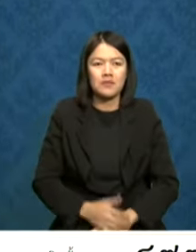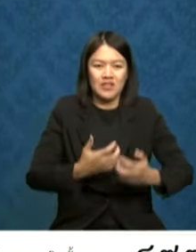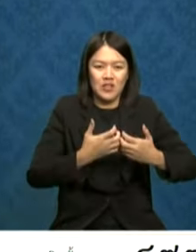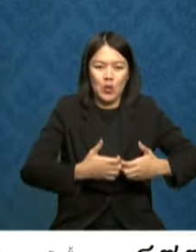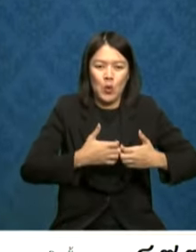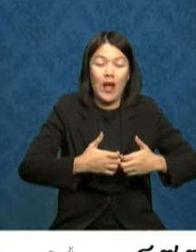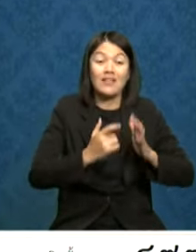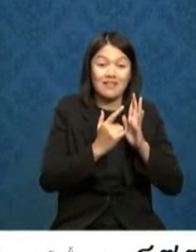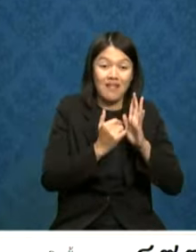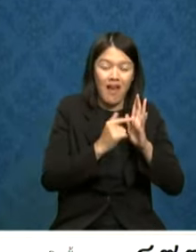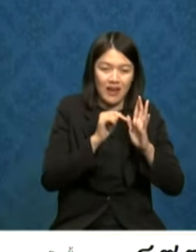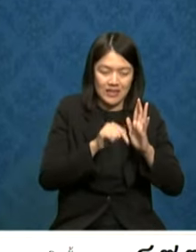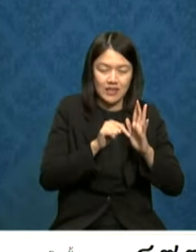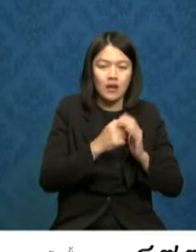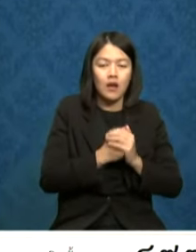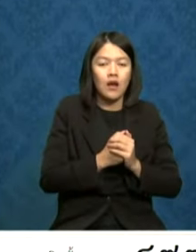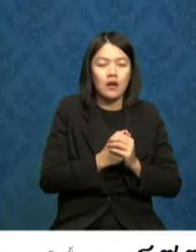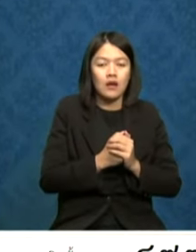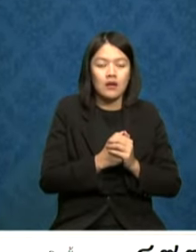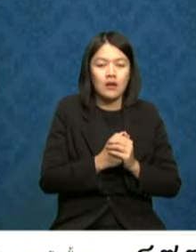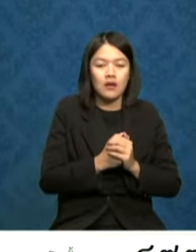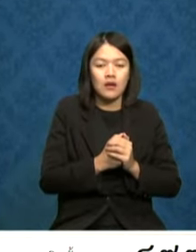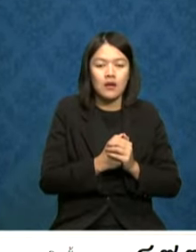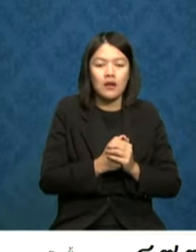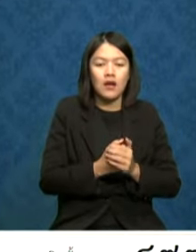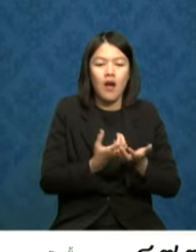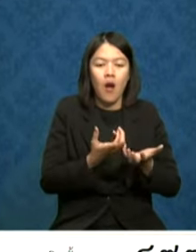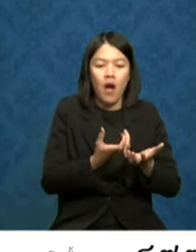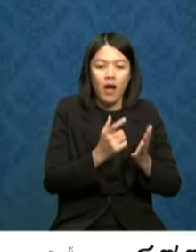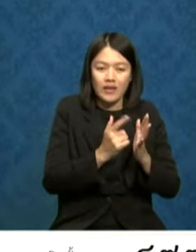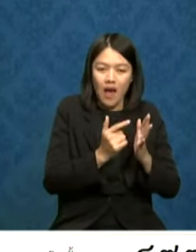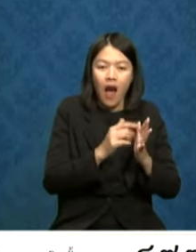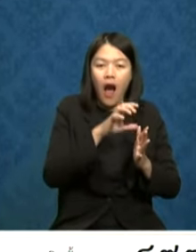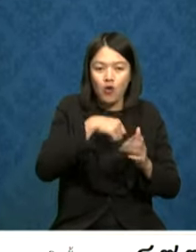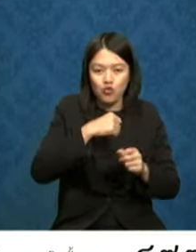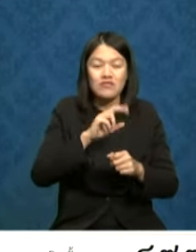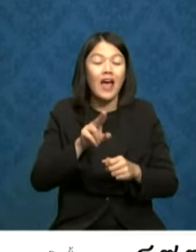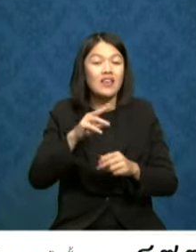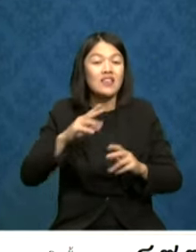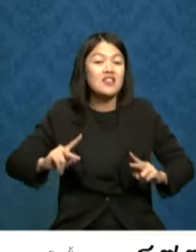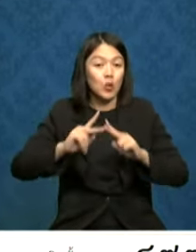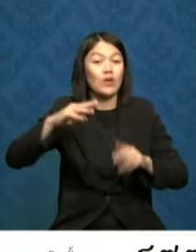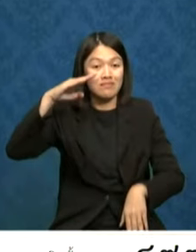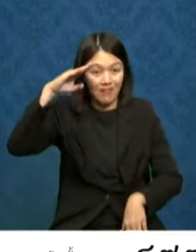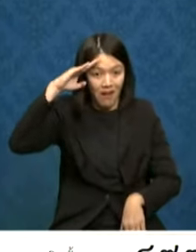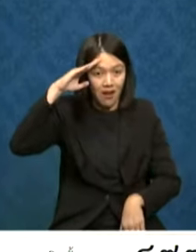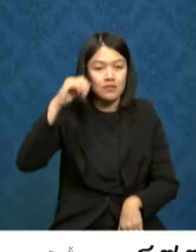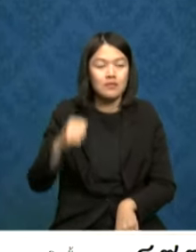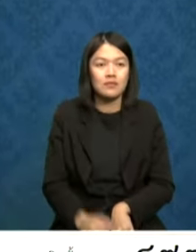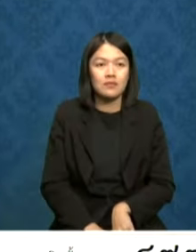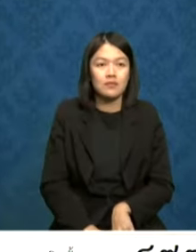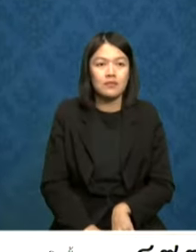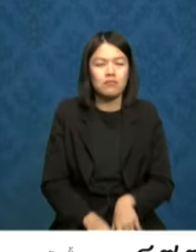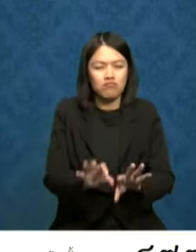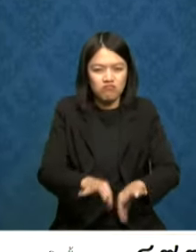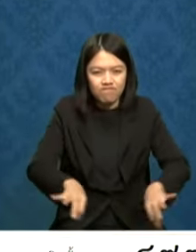เภสัชกรรมเนี่ยเ่อเราผลิตที่ใช้สำหรับกระทรวงกลาโหมแล้วก็ที่สำคัญที่